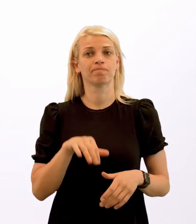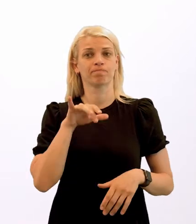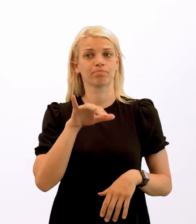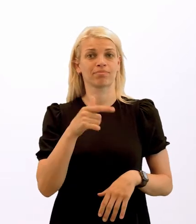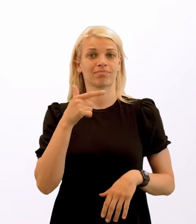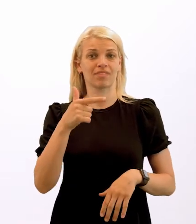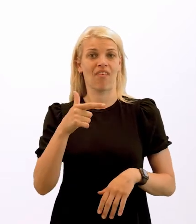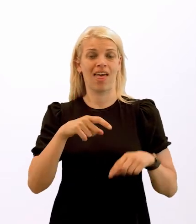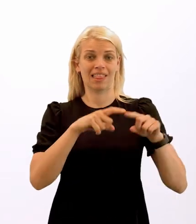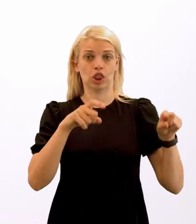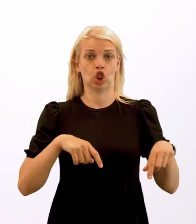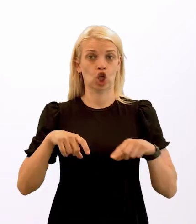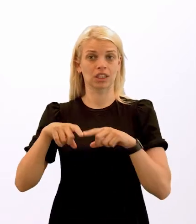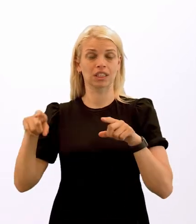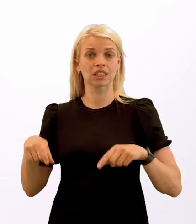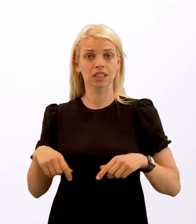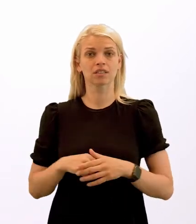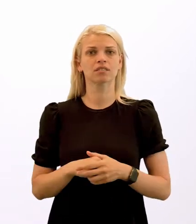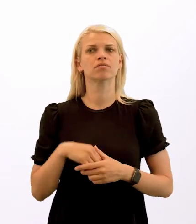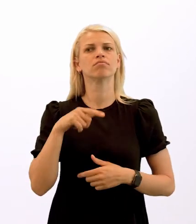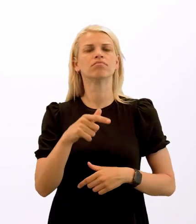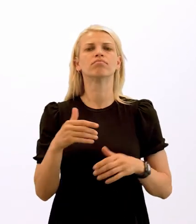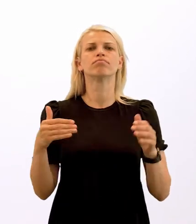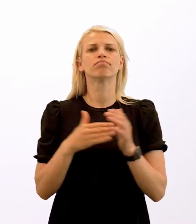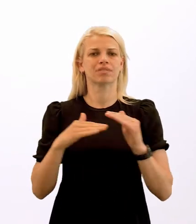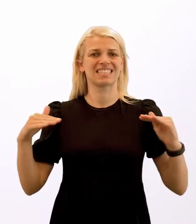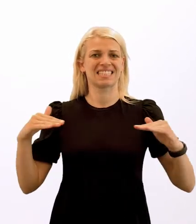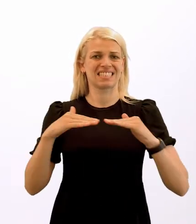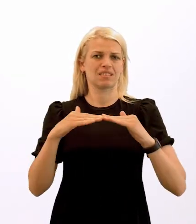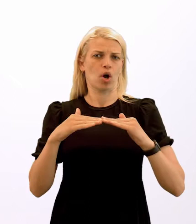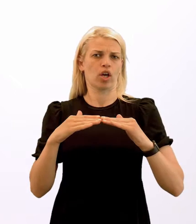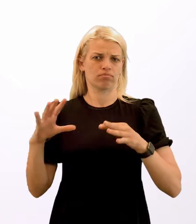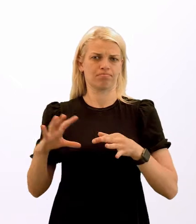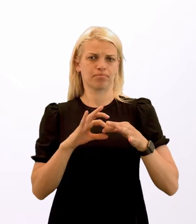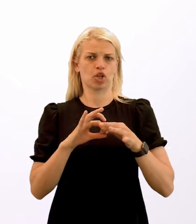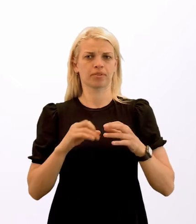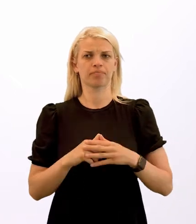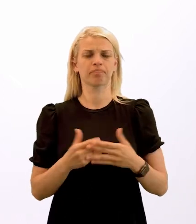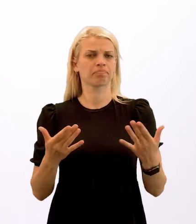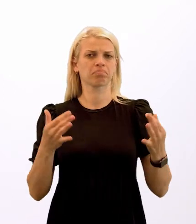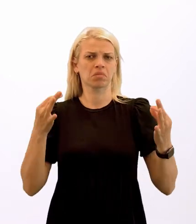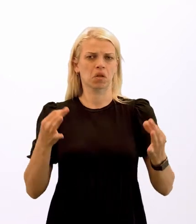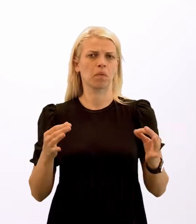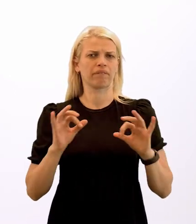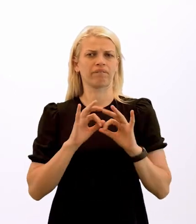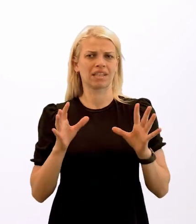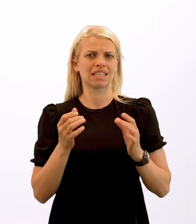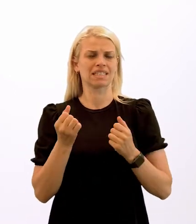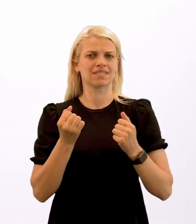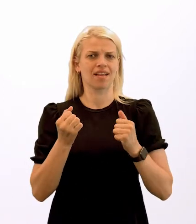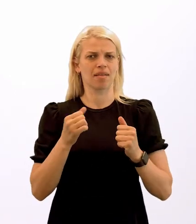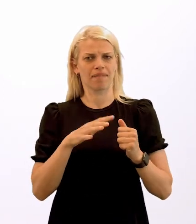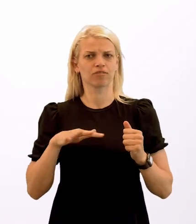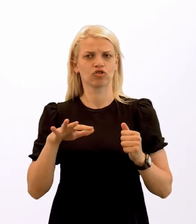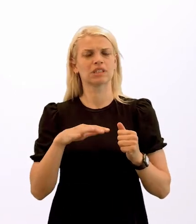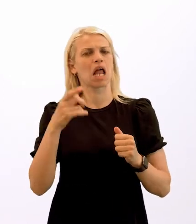dve dosky, ktoré potrebujete nejakým spôsobom spojiť. Veľmi jednoduché, zvládneme to všetci,